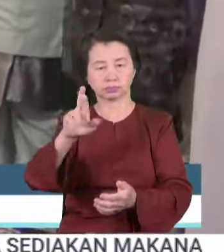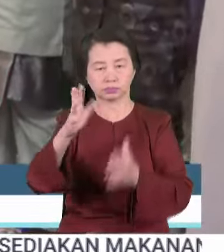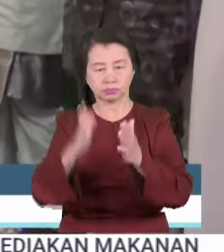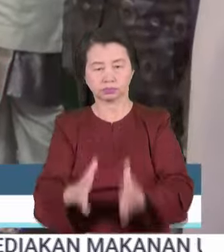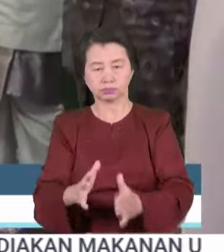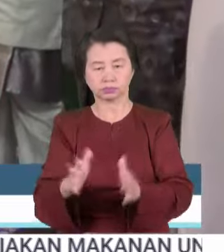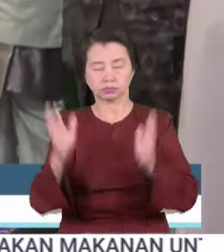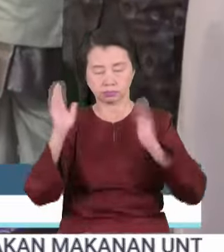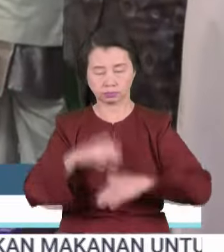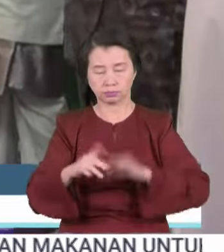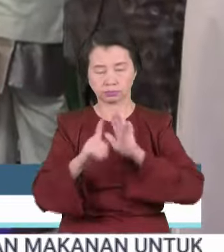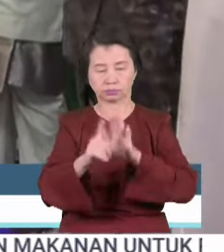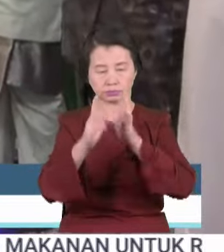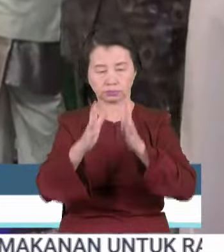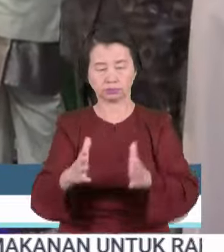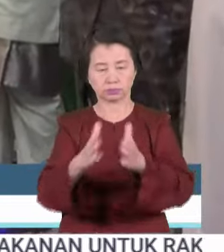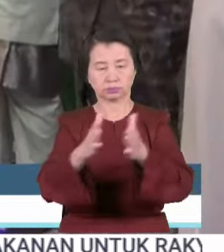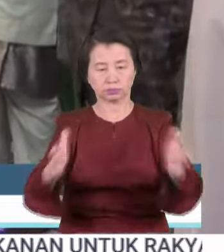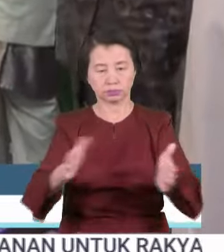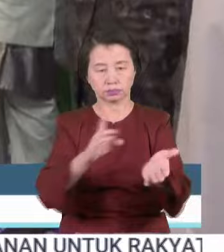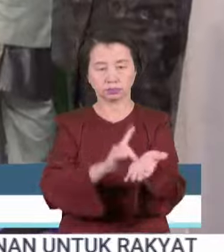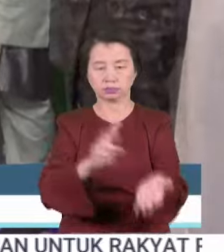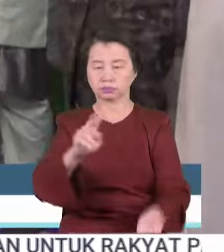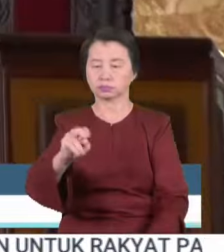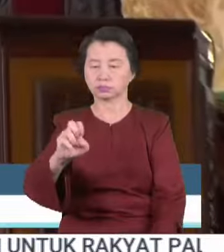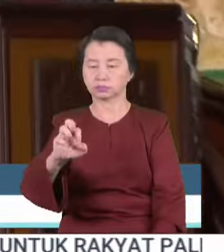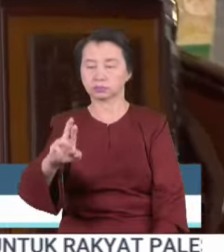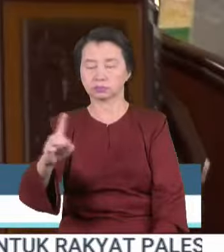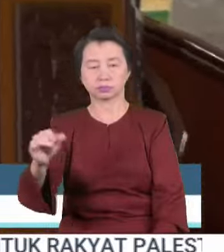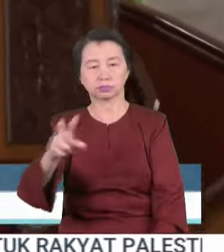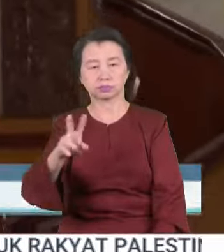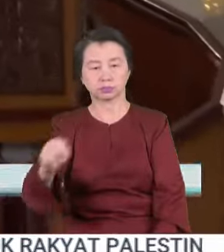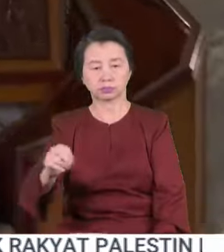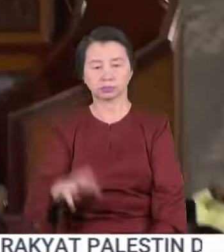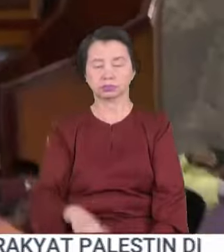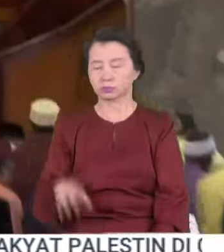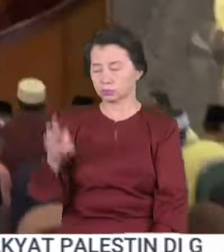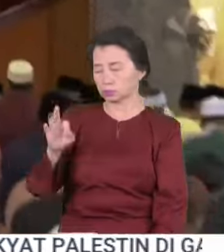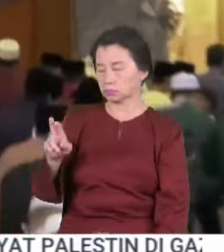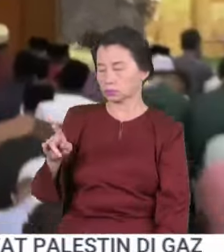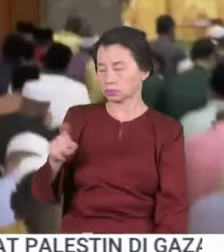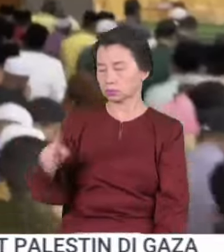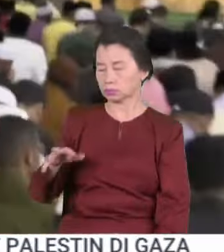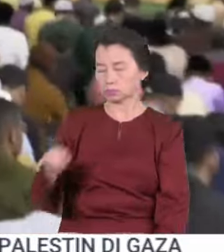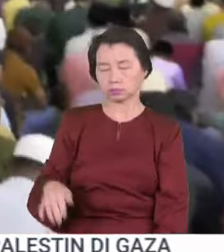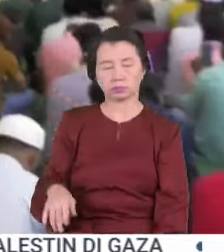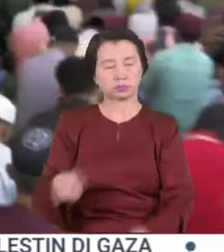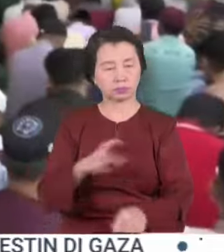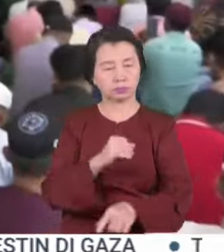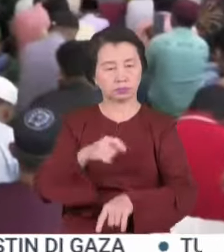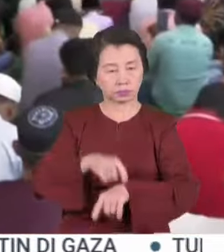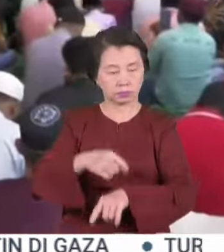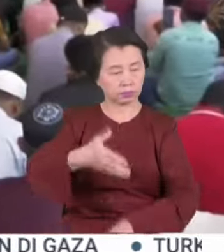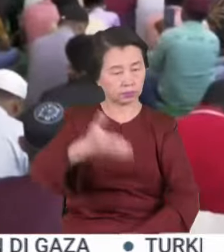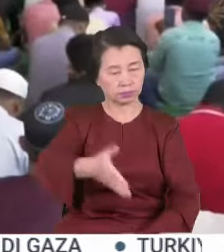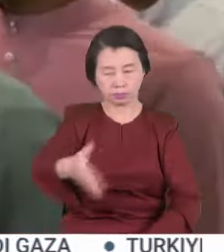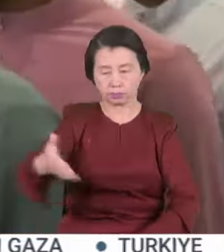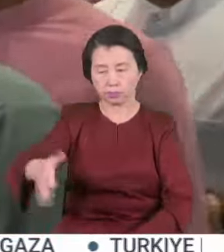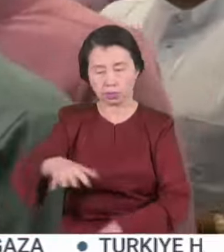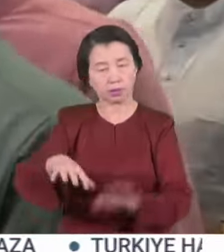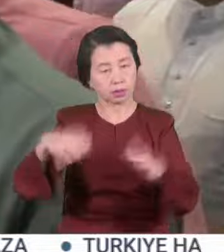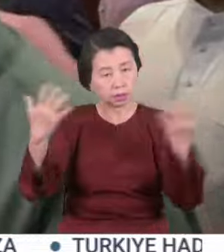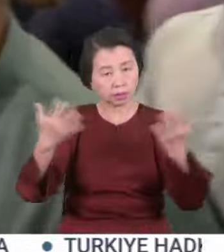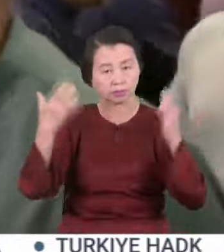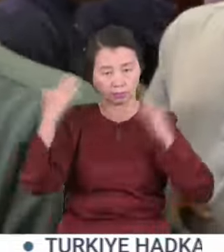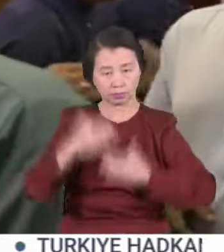sunat dipimpin oleh Imam Besar Datuk Muhammad Nordin Samah. Tun Ahmad Fuzi turut meluangkan masa bersalaman dengan jemaah selepas selesai